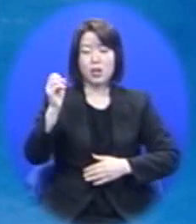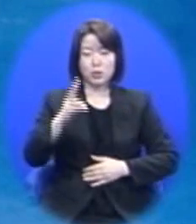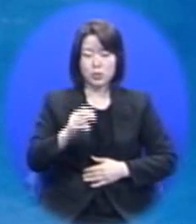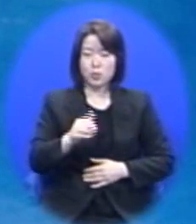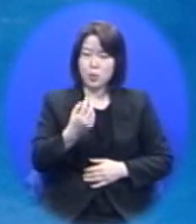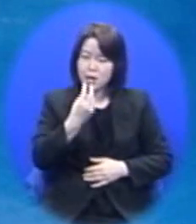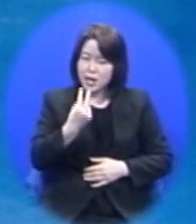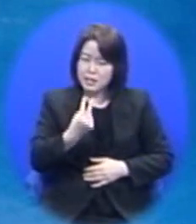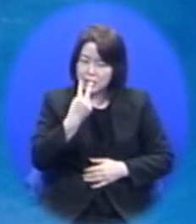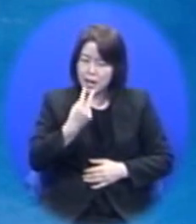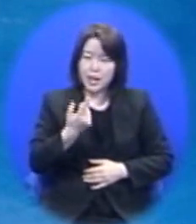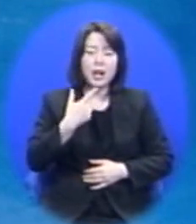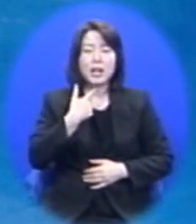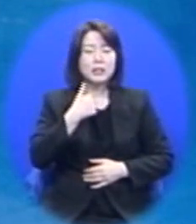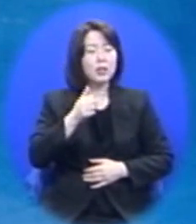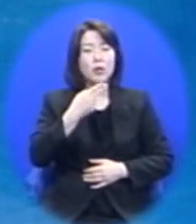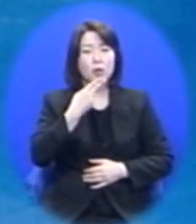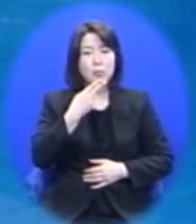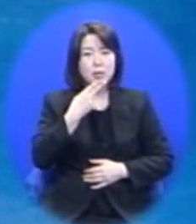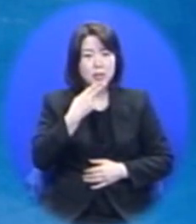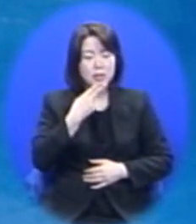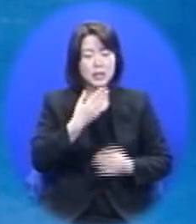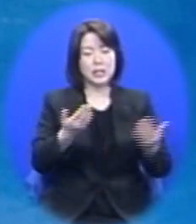듯 무의미하게 죽는 것이다.